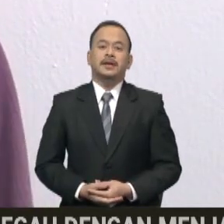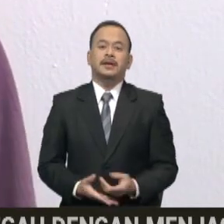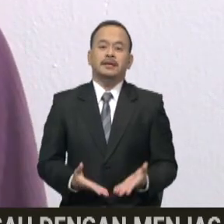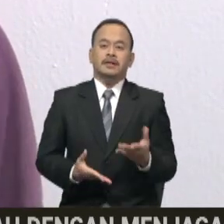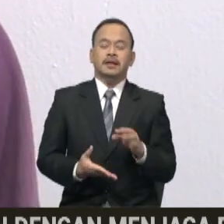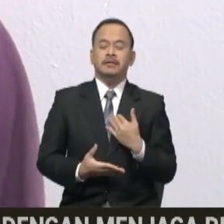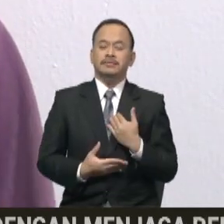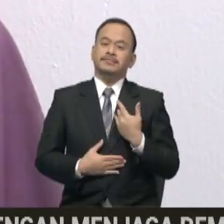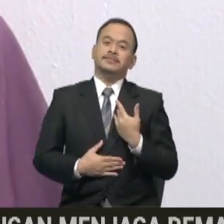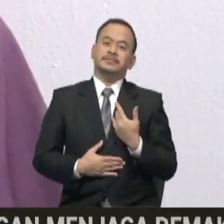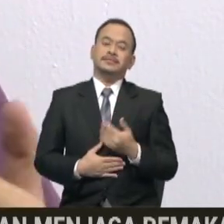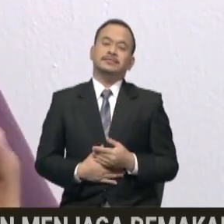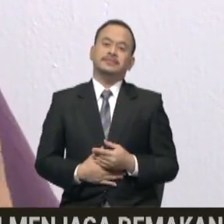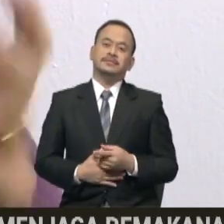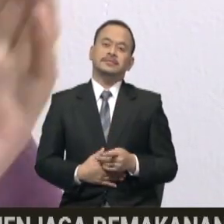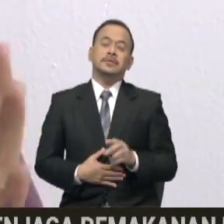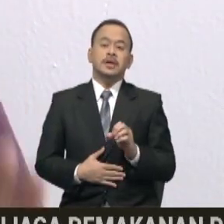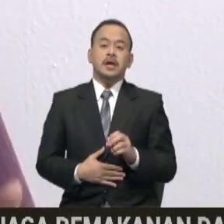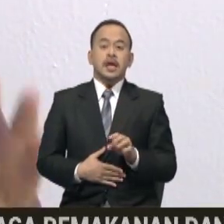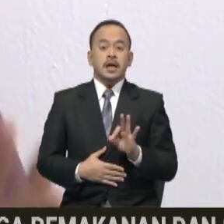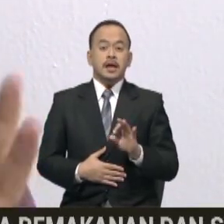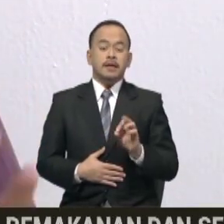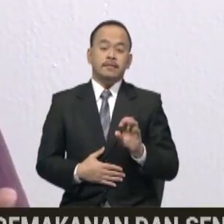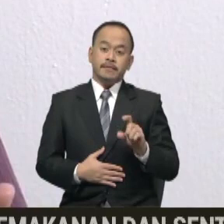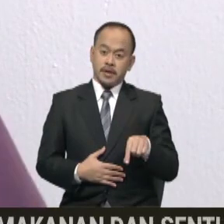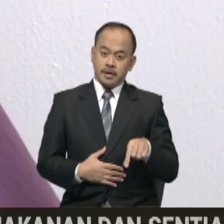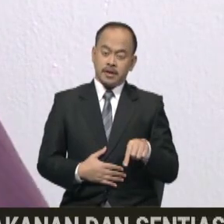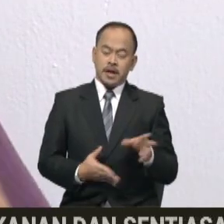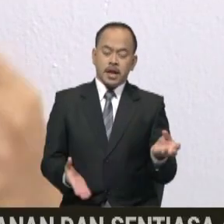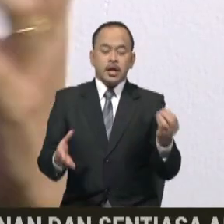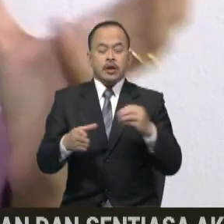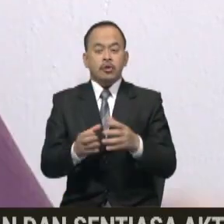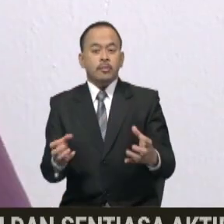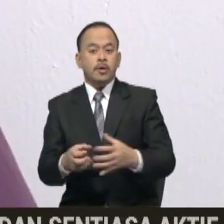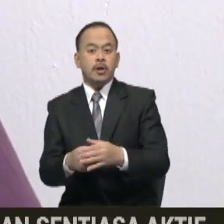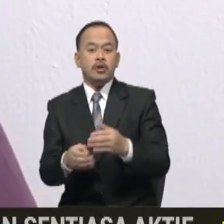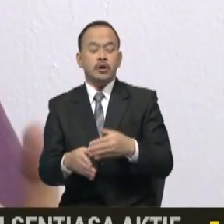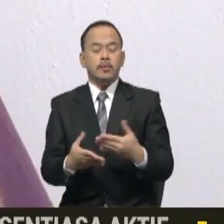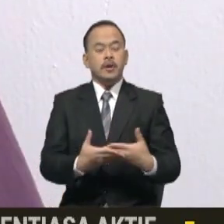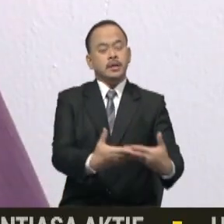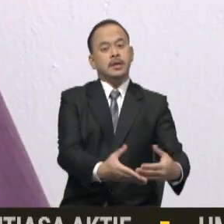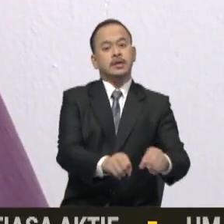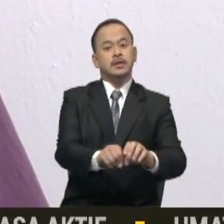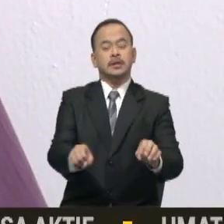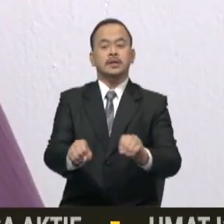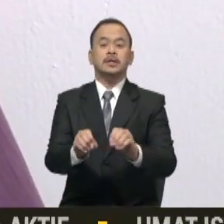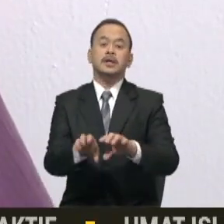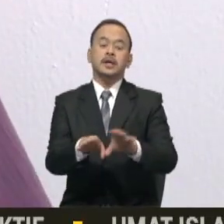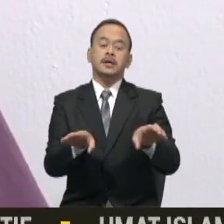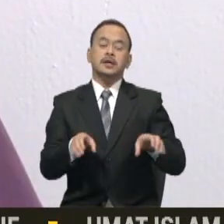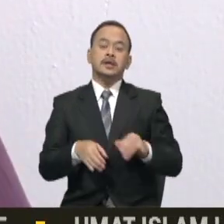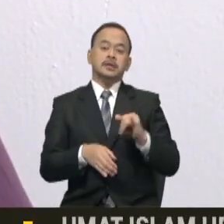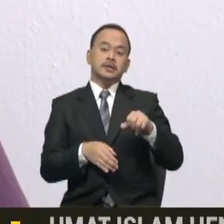seangkat-angkat hati. Di mana sekarang infak itu hasil kami kumpulkan, kami belikan ke set jenazah dan insyaAllah kami bagikan